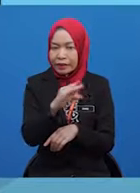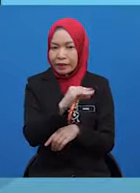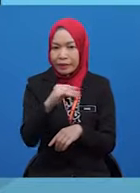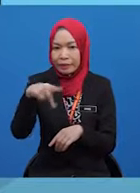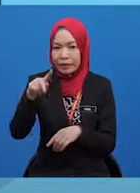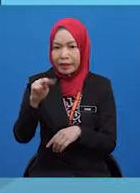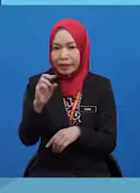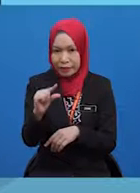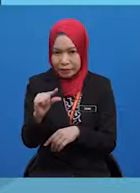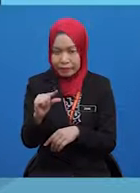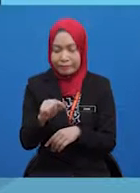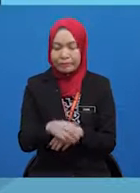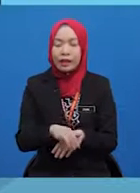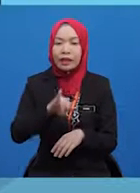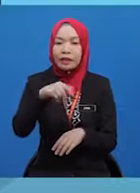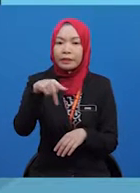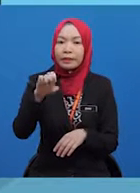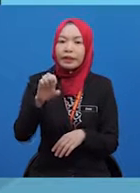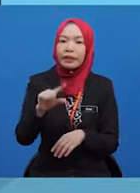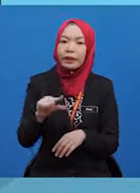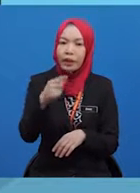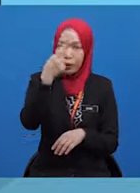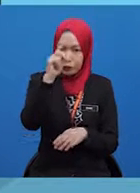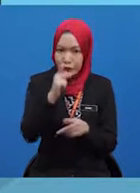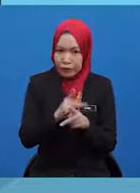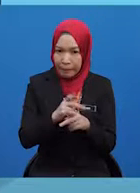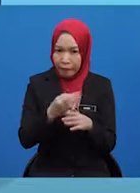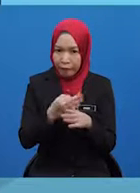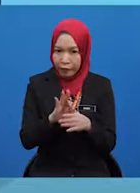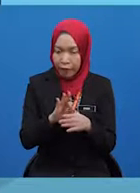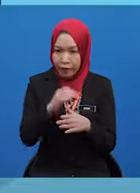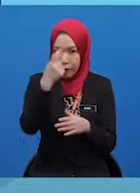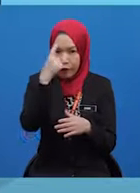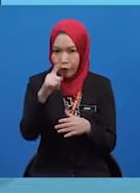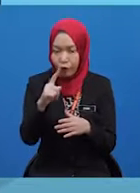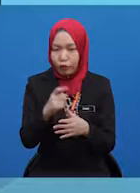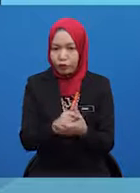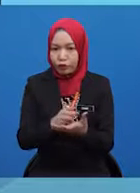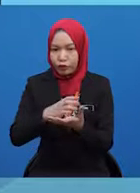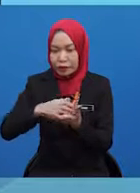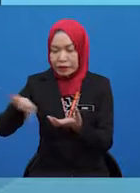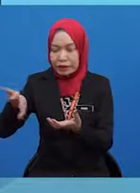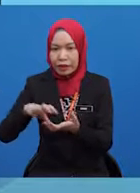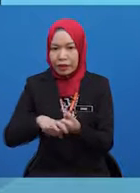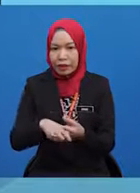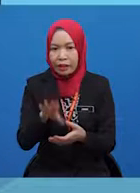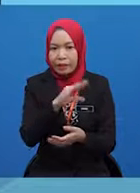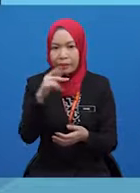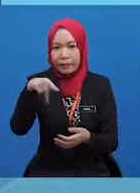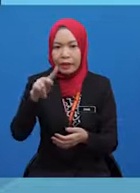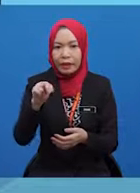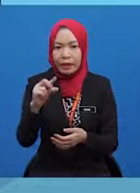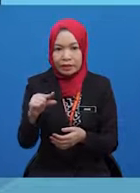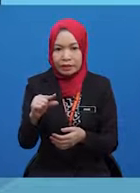JPEG digunakan untuk menyimpan fail yang ingin dicetak, manakala PNG sesuai